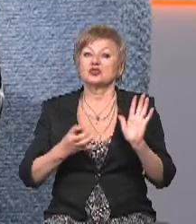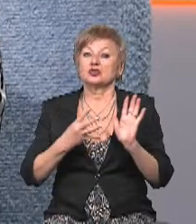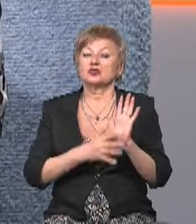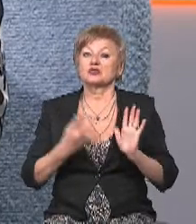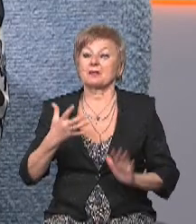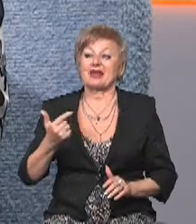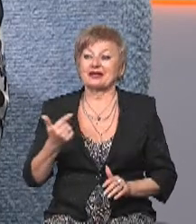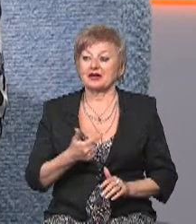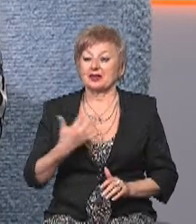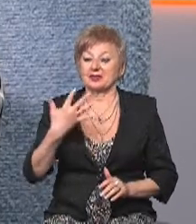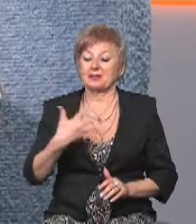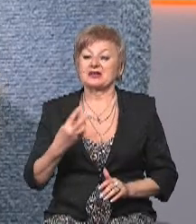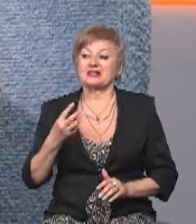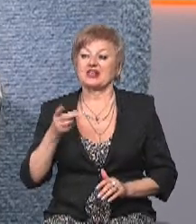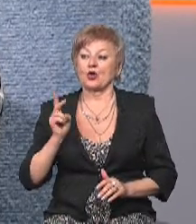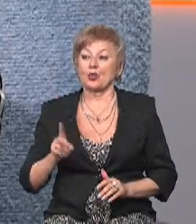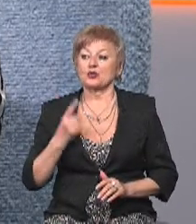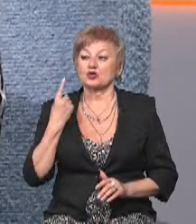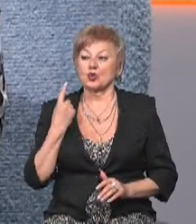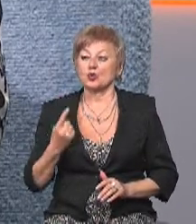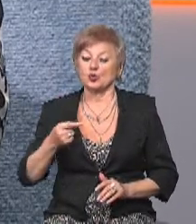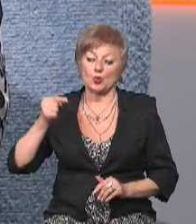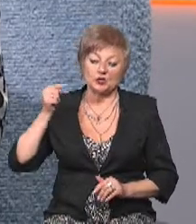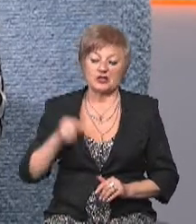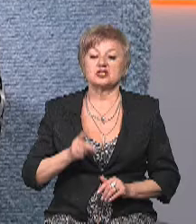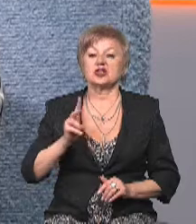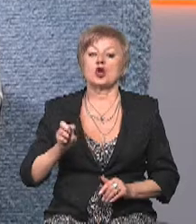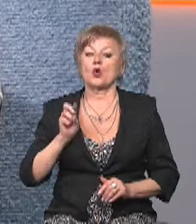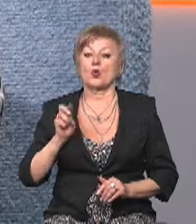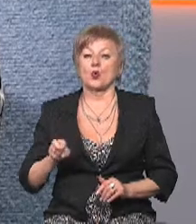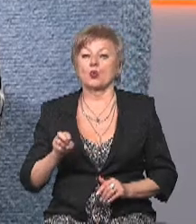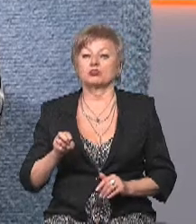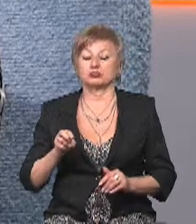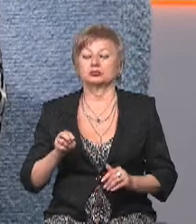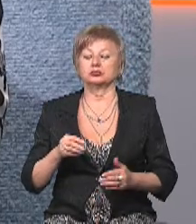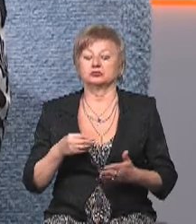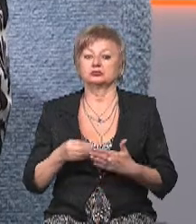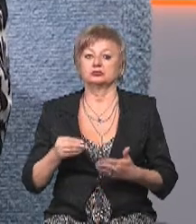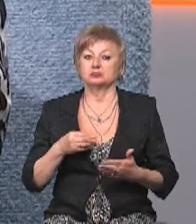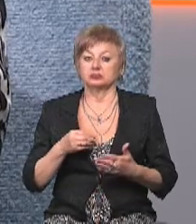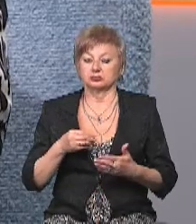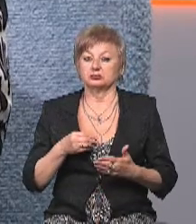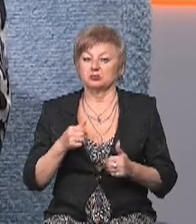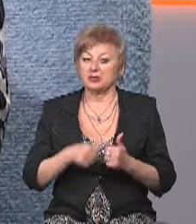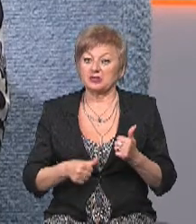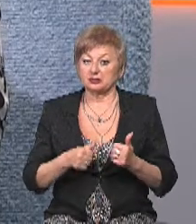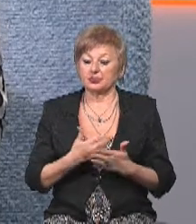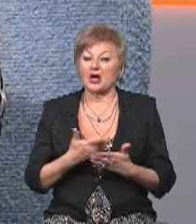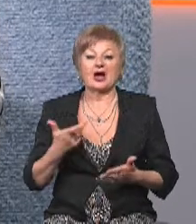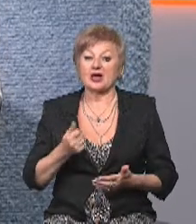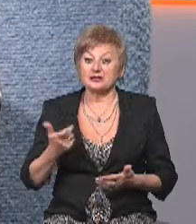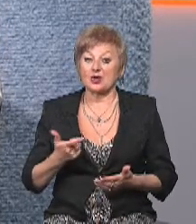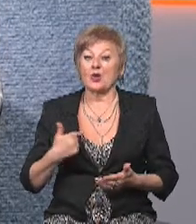5995 гривень 53 копійки за 1000 кубічних метрів блакитного палива. Таку інформацію ми знайшли на